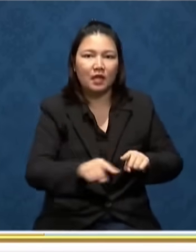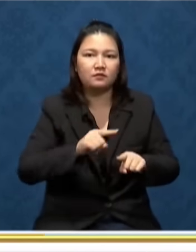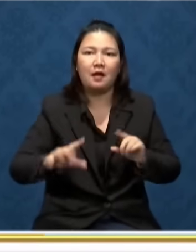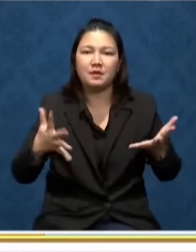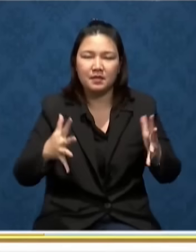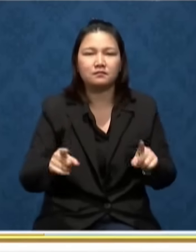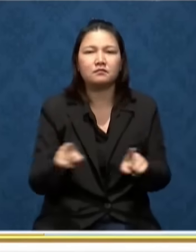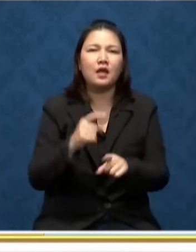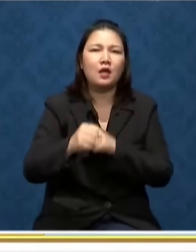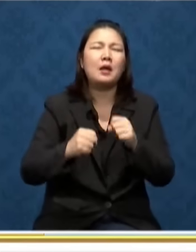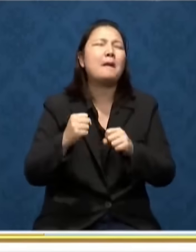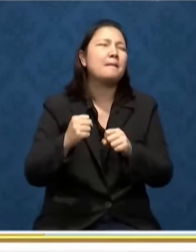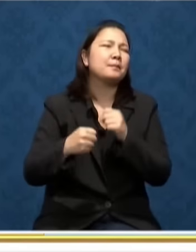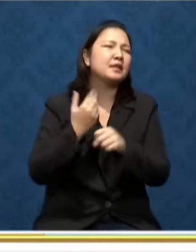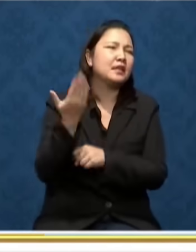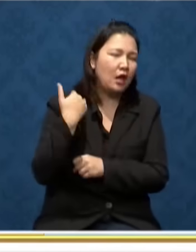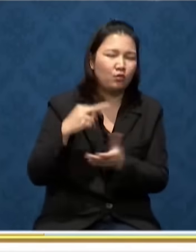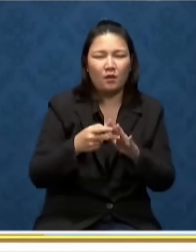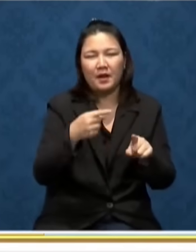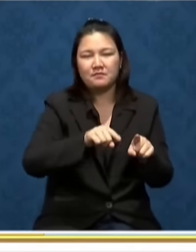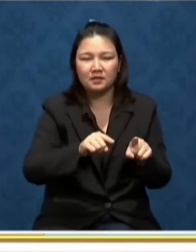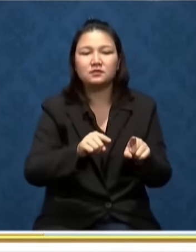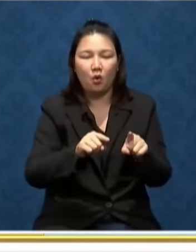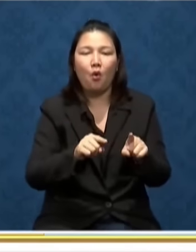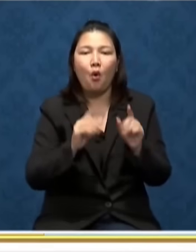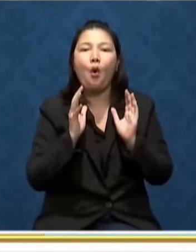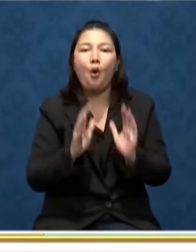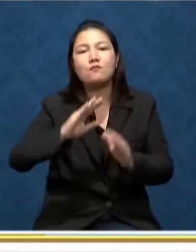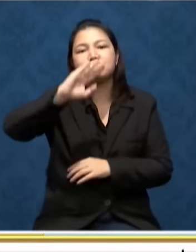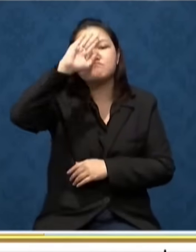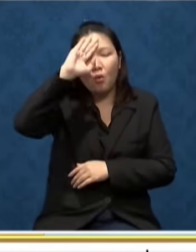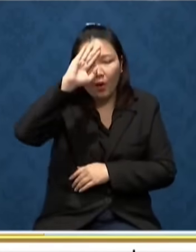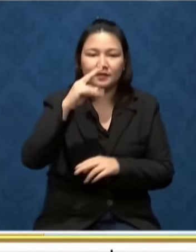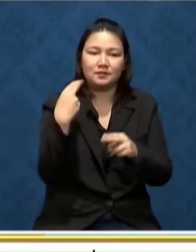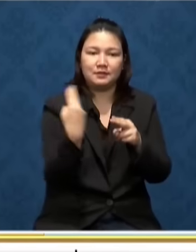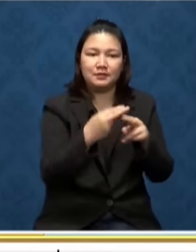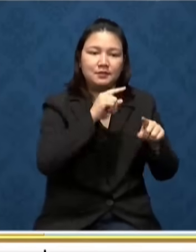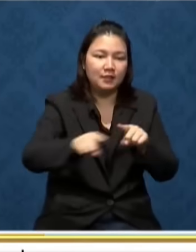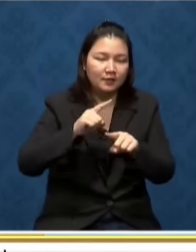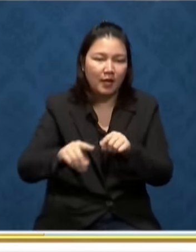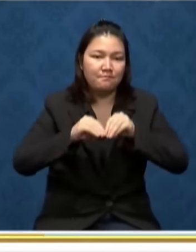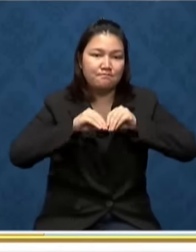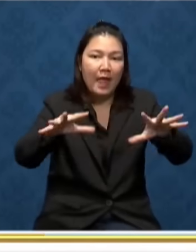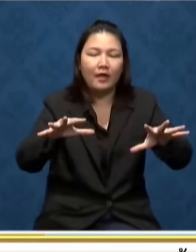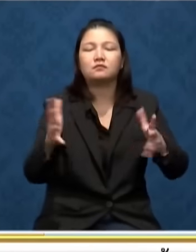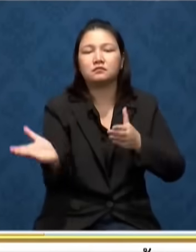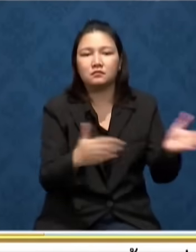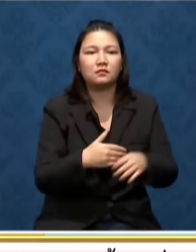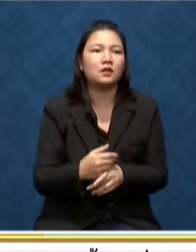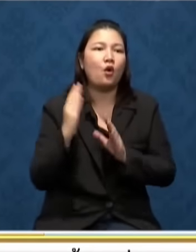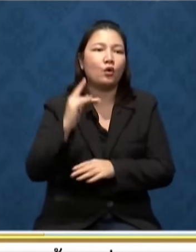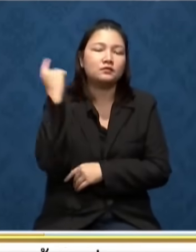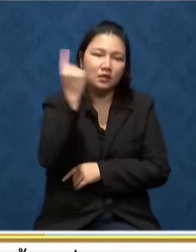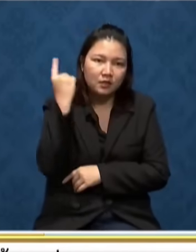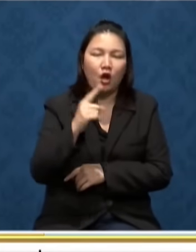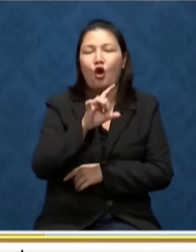ก็ถูกแฮกผ่านมาอีกแค่ไม่กี่วันฮะ 22กันยายน 60ข้อมูลนักท่องเที่ยว 106ล้านคนก็